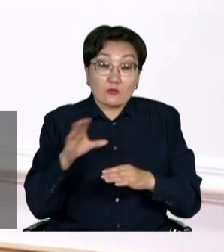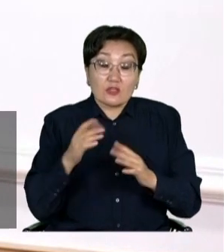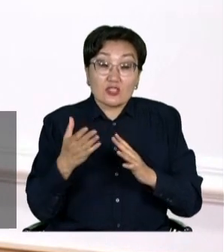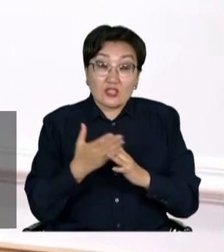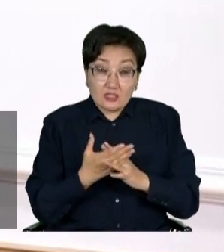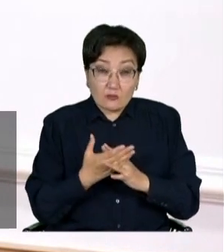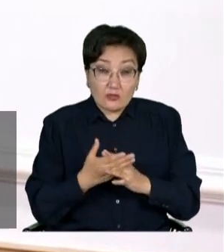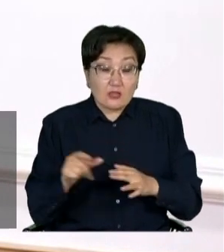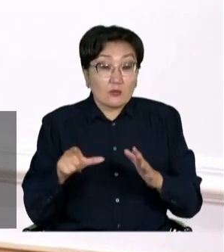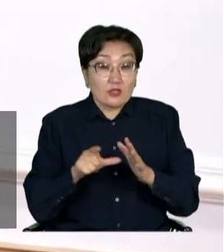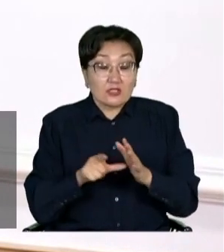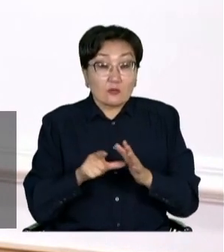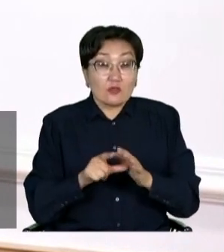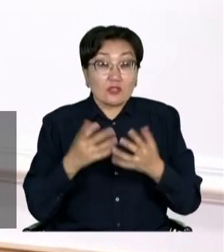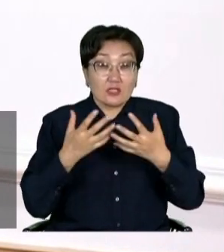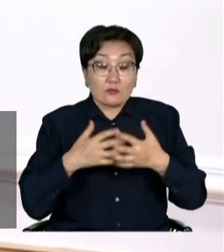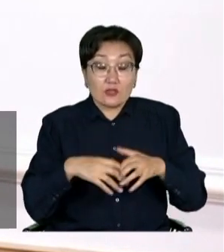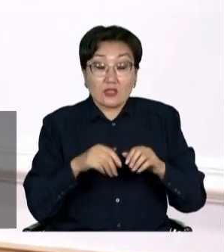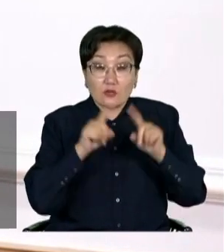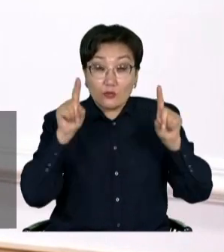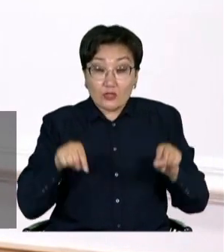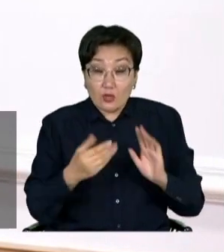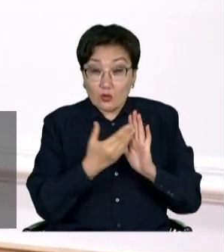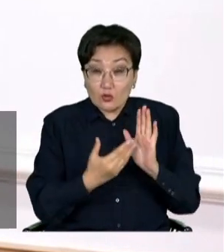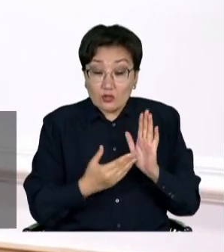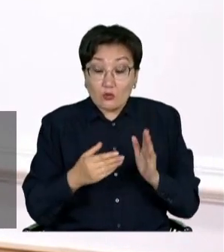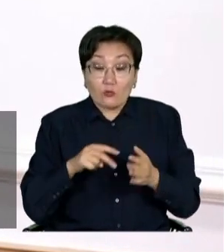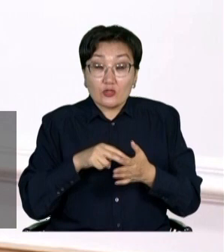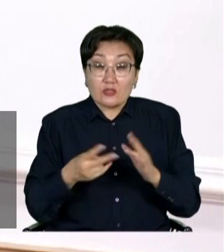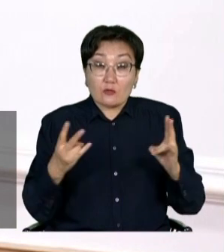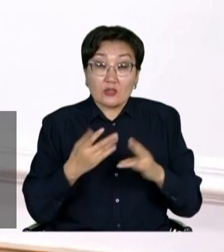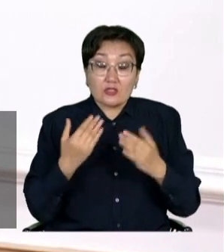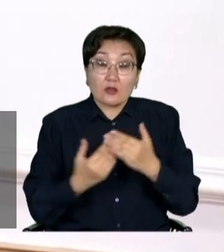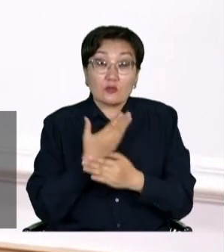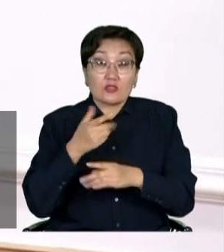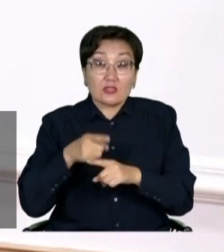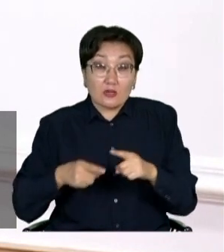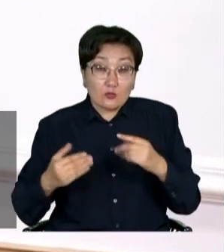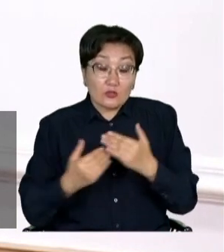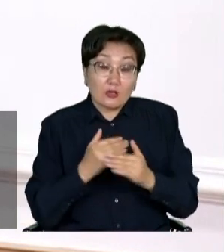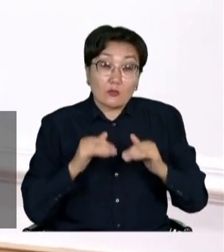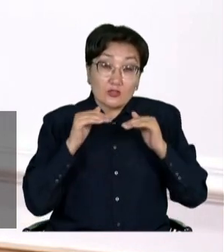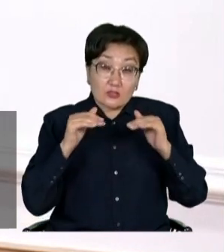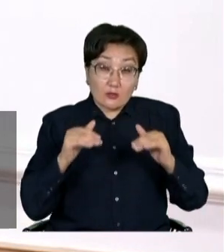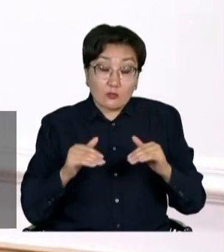жеңілдіктерді салықтық есептілікте көрсету көзделетін болады. Қайта бөлінудің жоғары деңгейіндегі